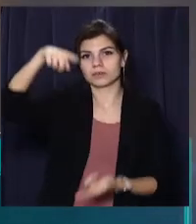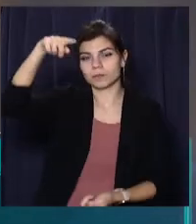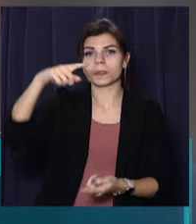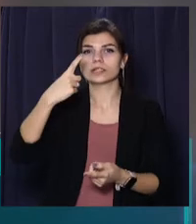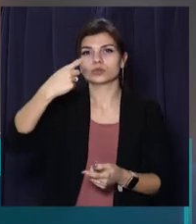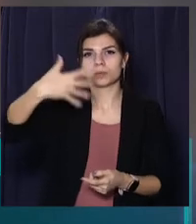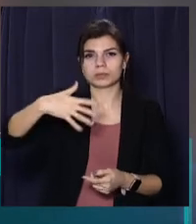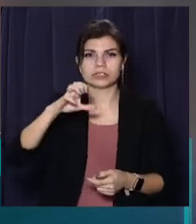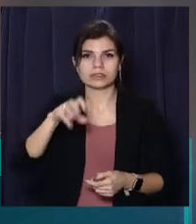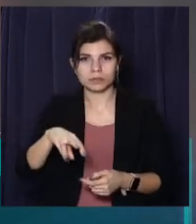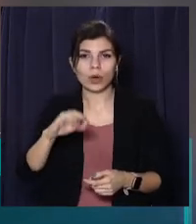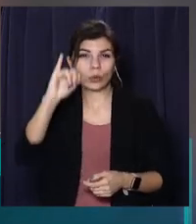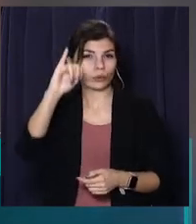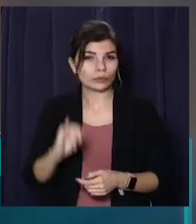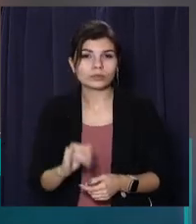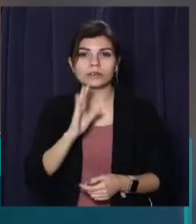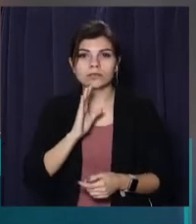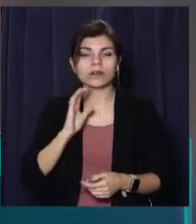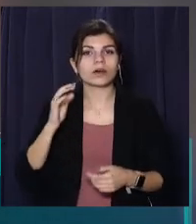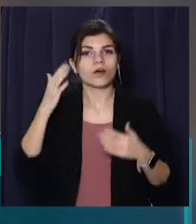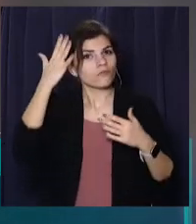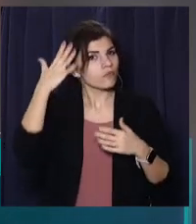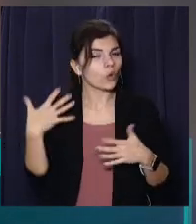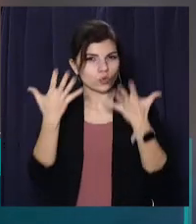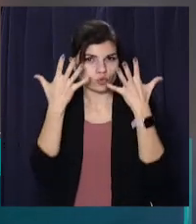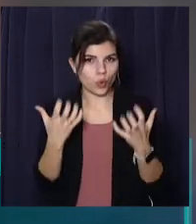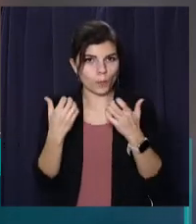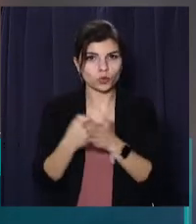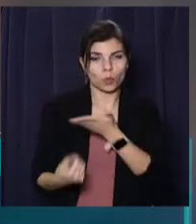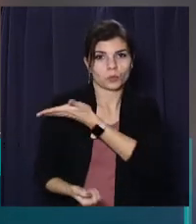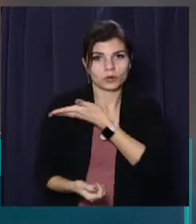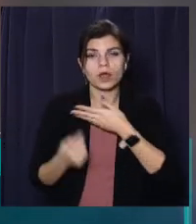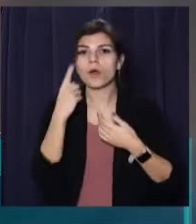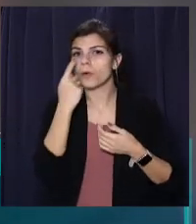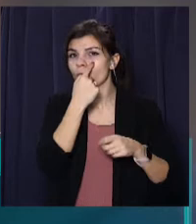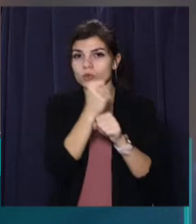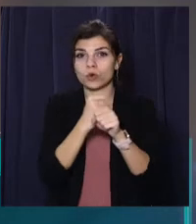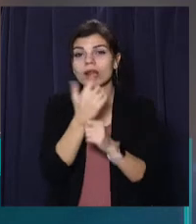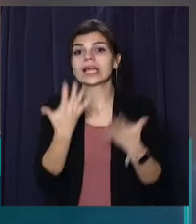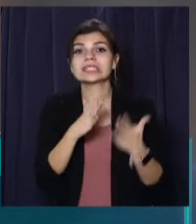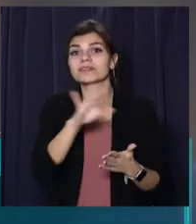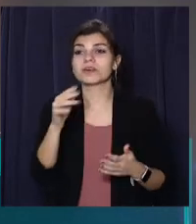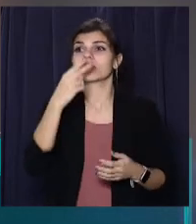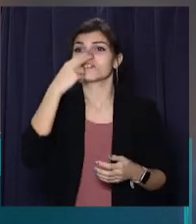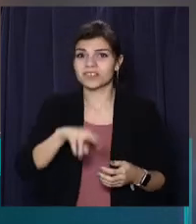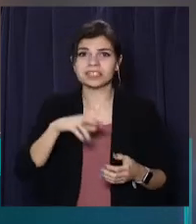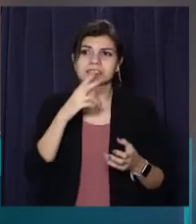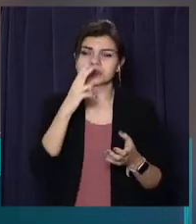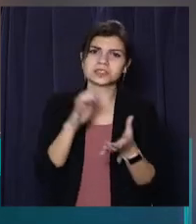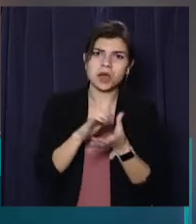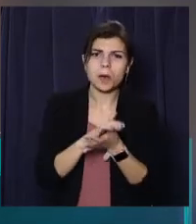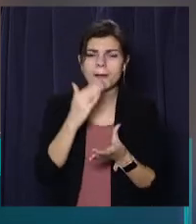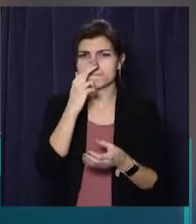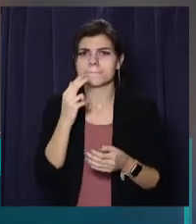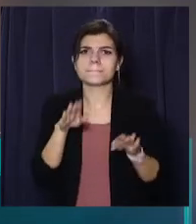150 см, худорлявої статури, має темне волосся до плечей та карі очі. Якщо ви володієте будь-якою інформацією